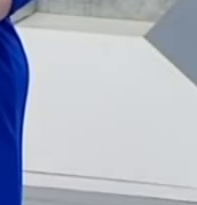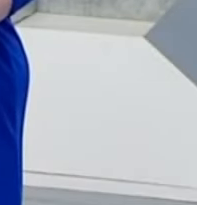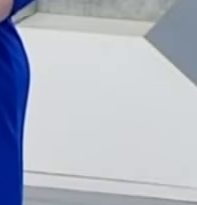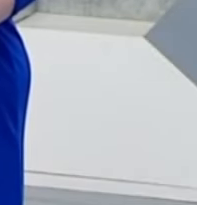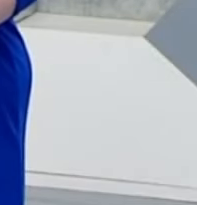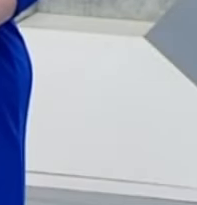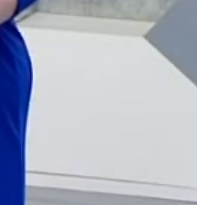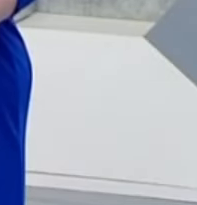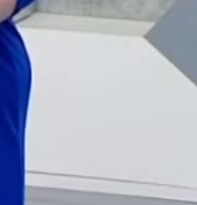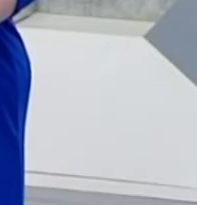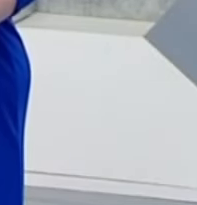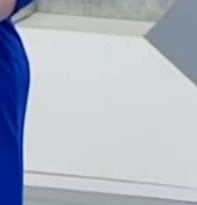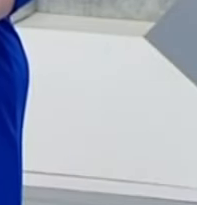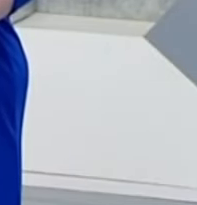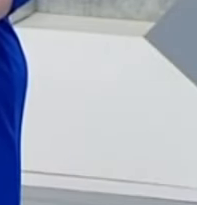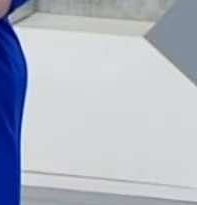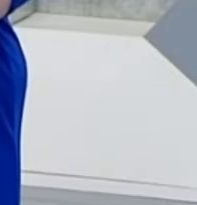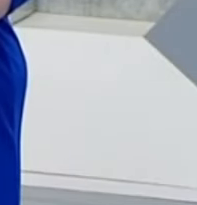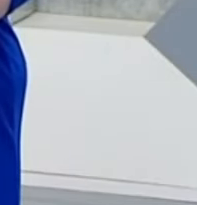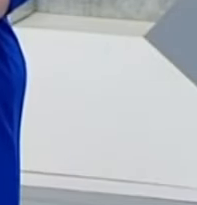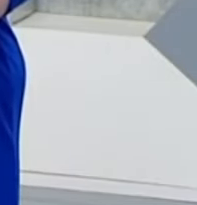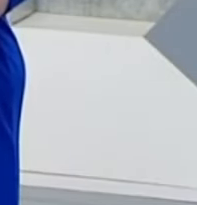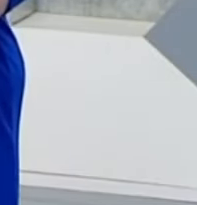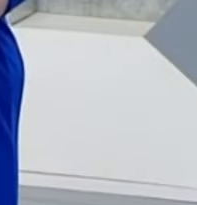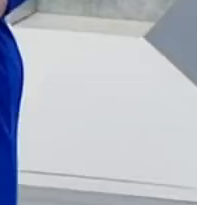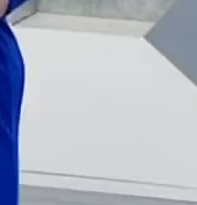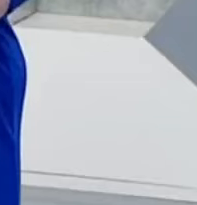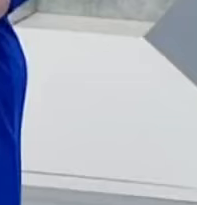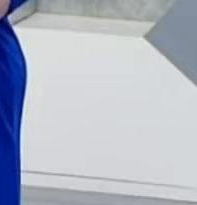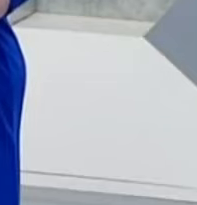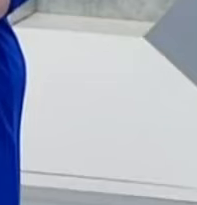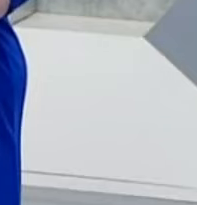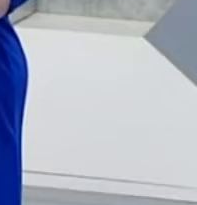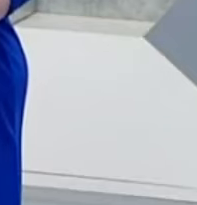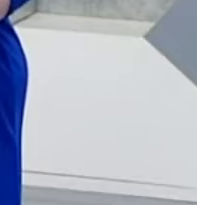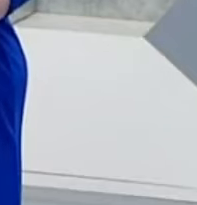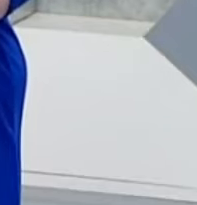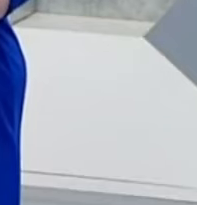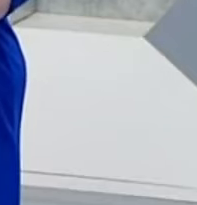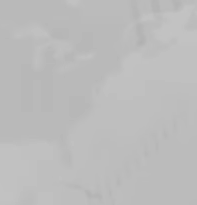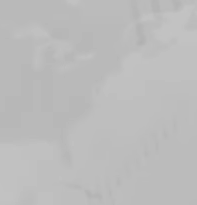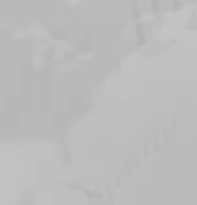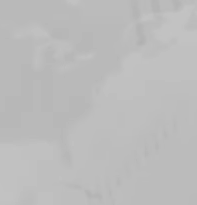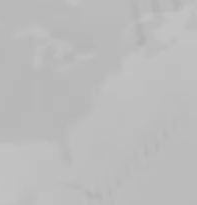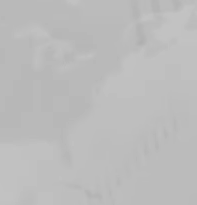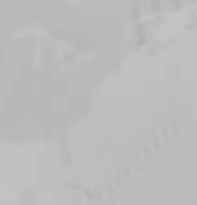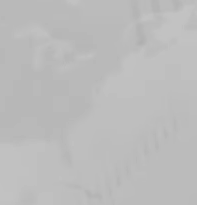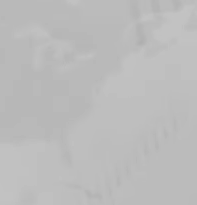GMA Pinoy TV at sa www.gmanews.tv.